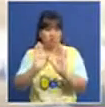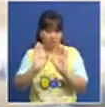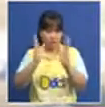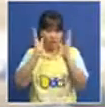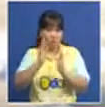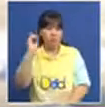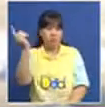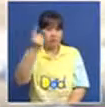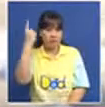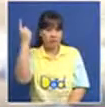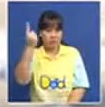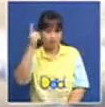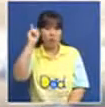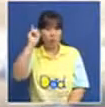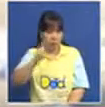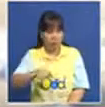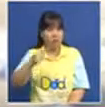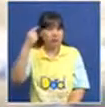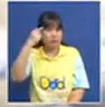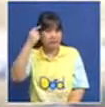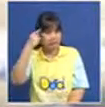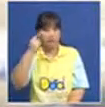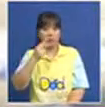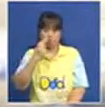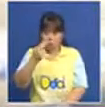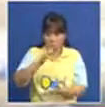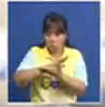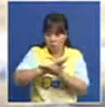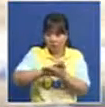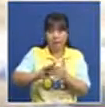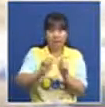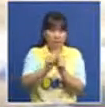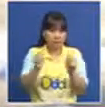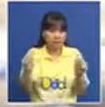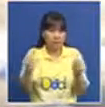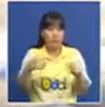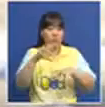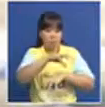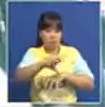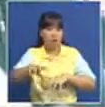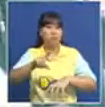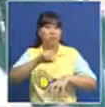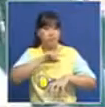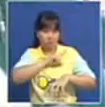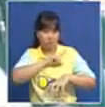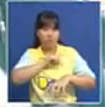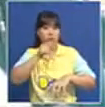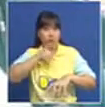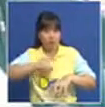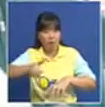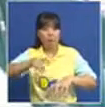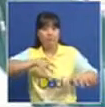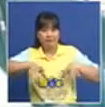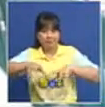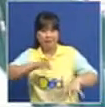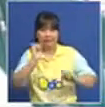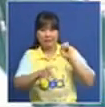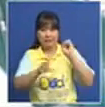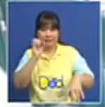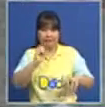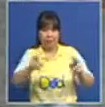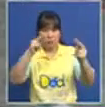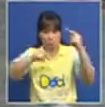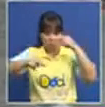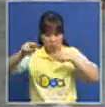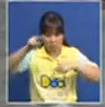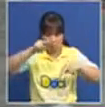ที่มาเที่ยวชมนะคะจะต้องมีจิตสำนึกในการรักษาความสะอาดด้วยค่ะรวมถึงหน่วยงานที่เกี่ยวข้องจะต้องเข้ามาจัดการด้านขยะควบคุมปริ